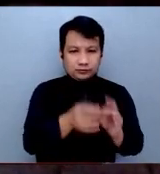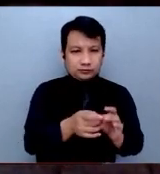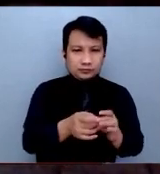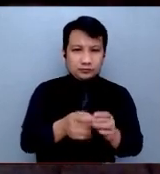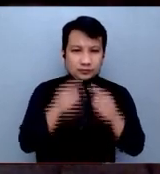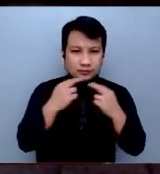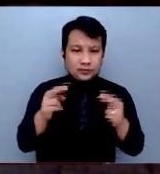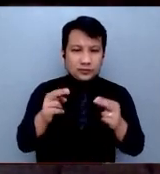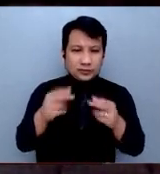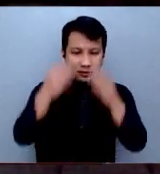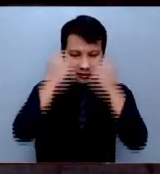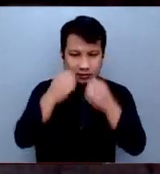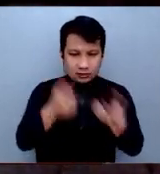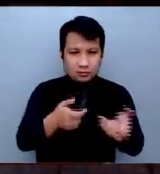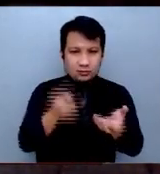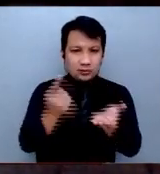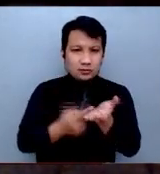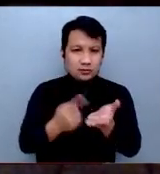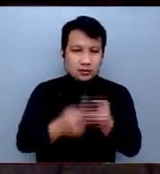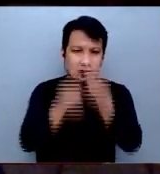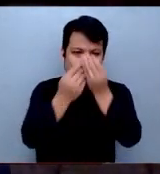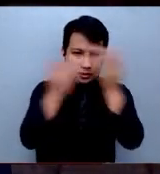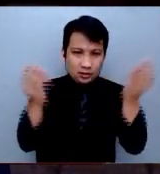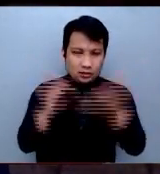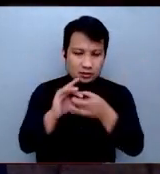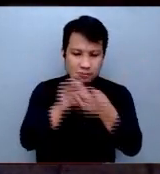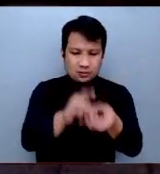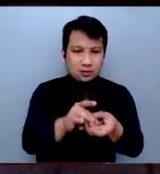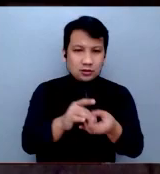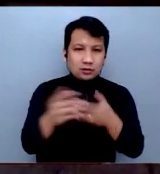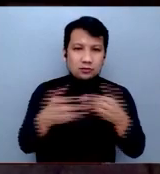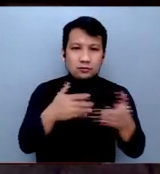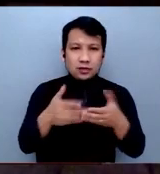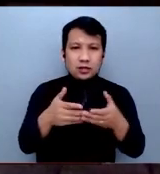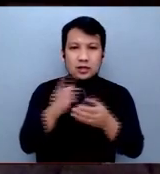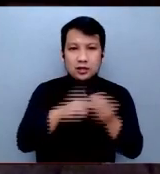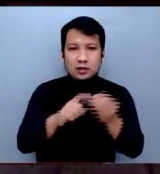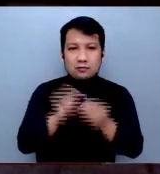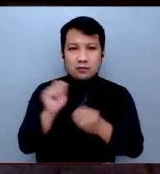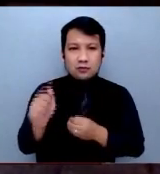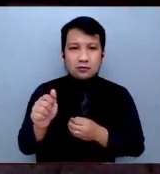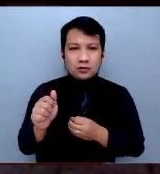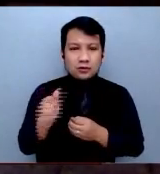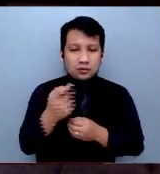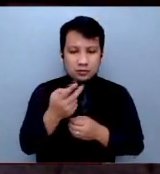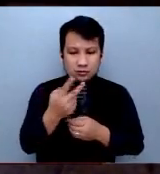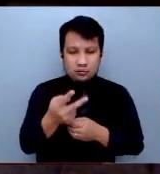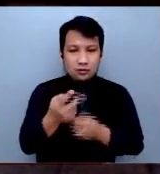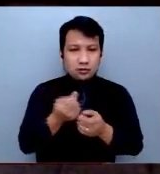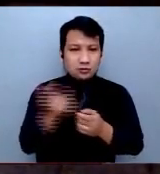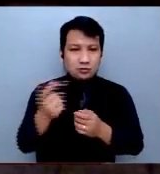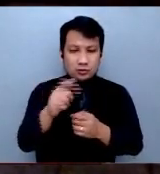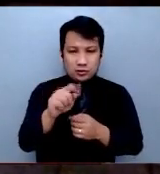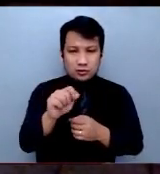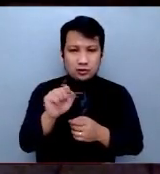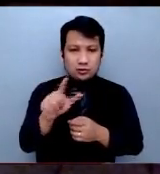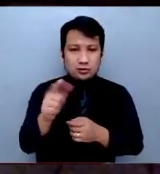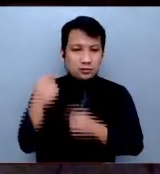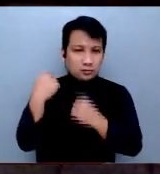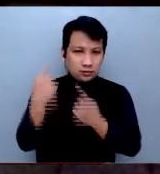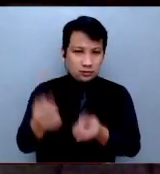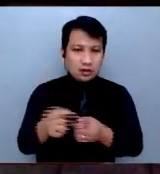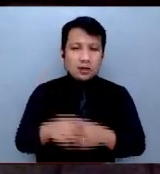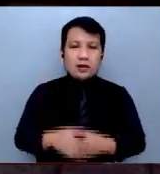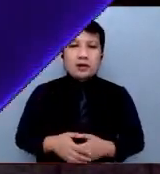balitang anti-terror law, naging usap-usapan din online ang kontrobersyal na anti-terror law nitong mga nakaraang